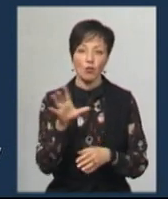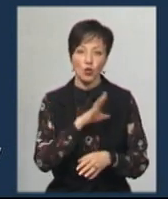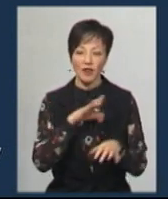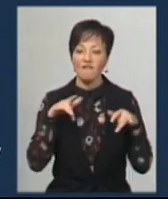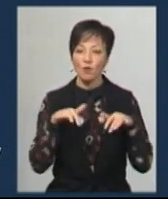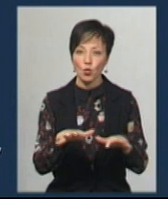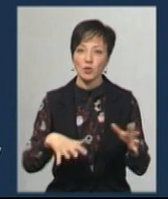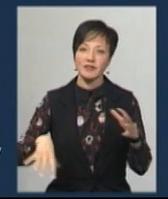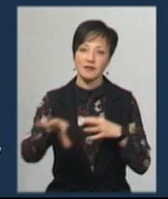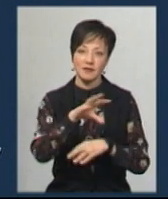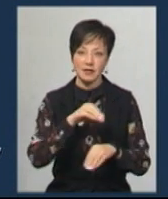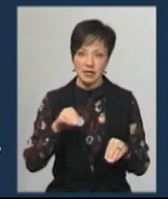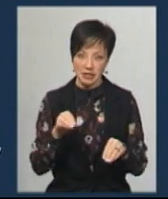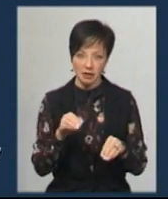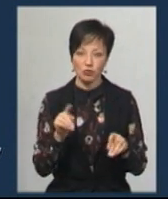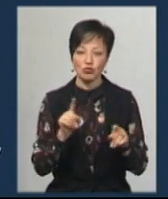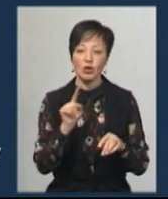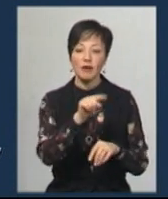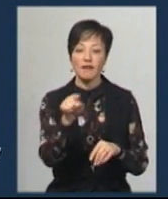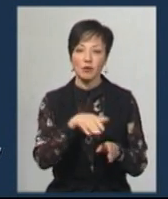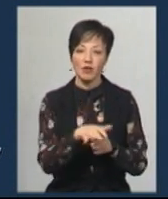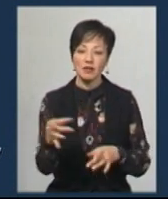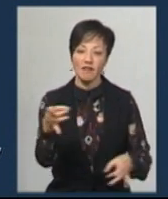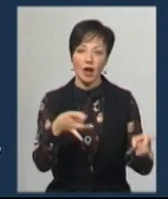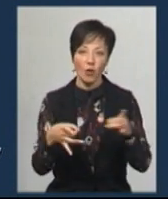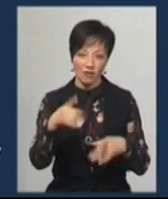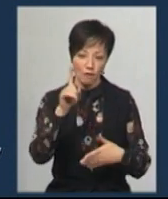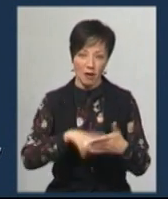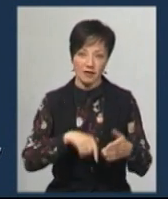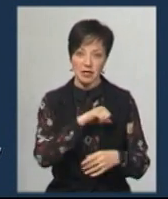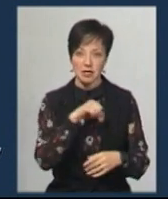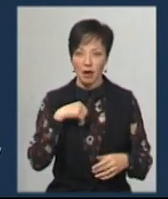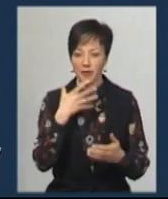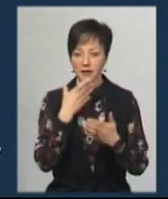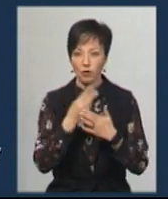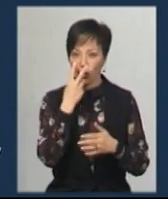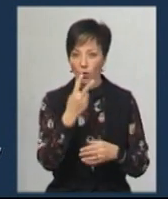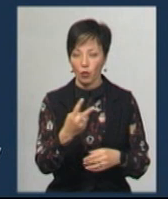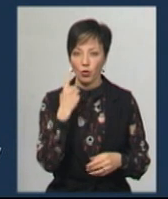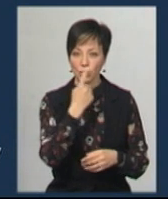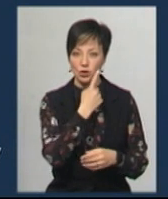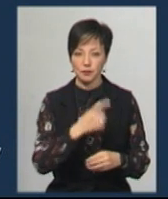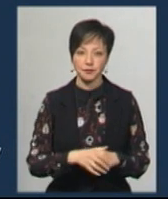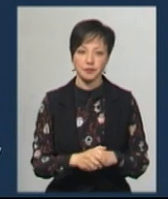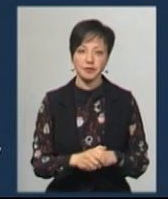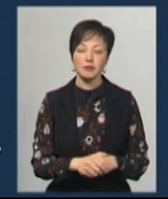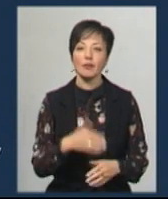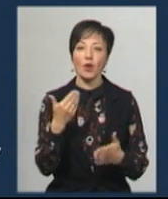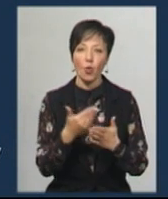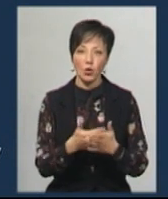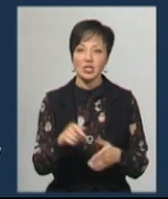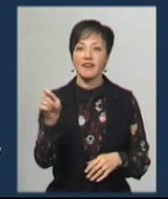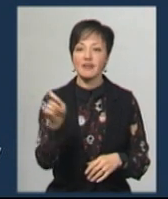не просто знати зі слів, що відбувається в регіонах, а сам пересвідчитись в цьому, адже це сприяє продуктивності роботи на місцях. Отже, візит